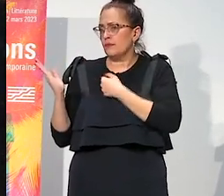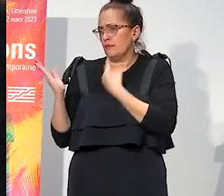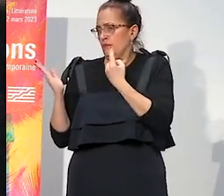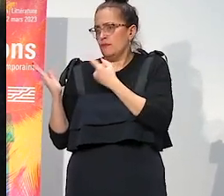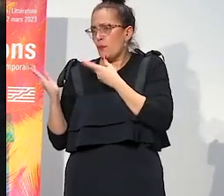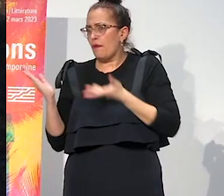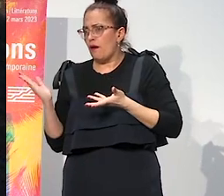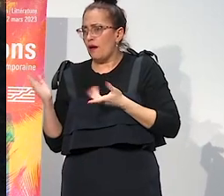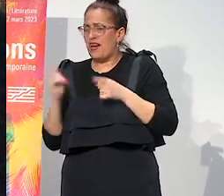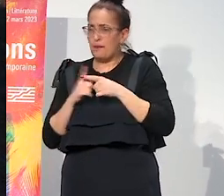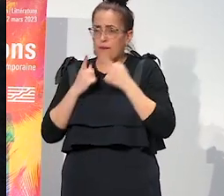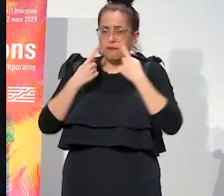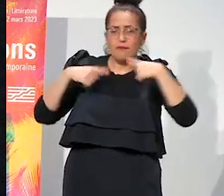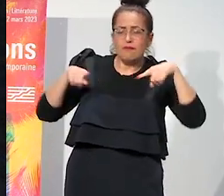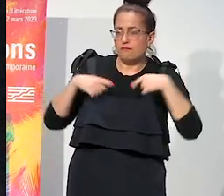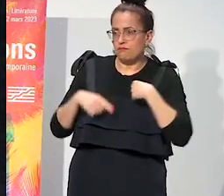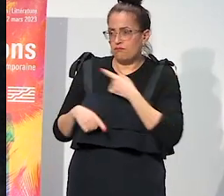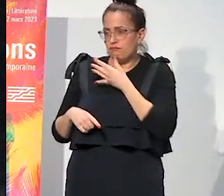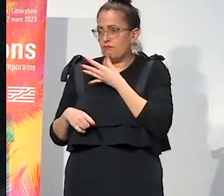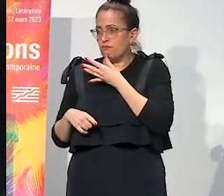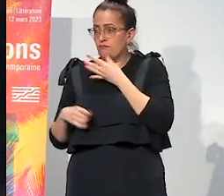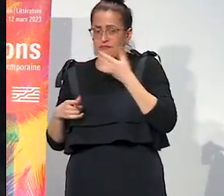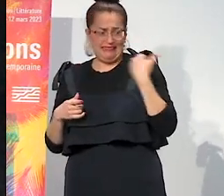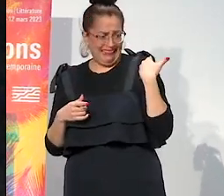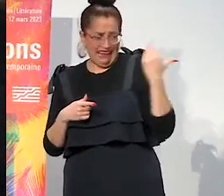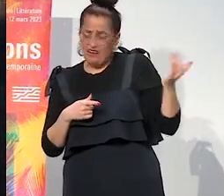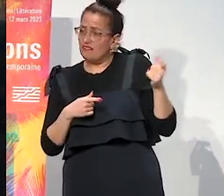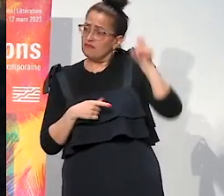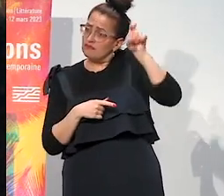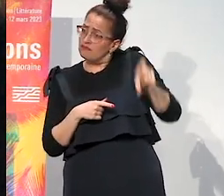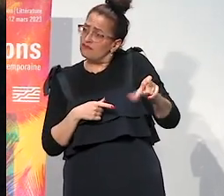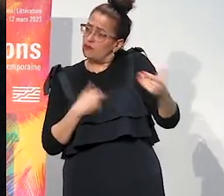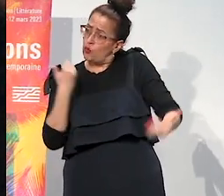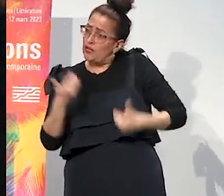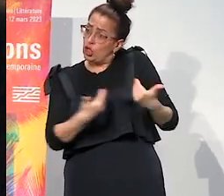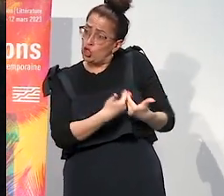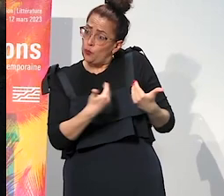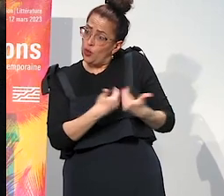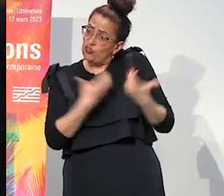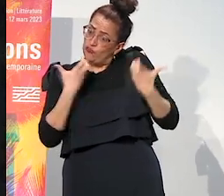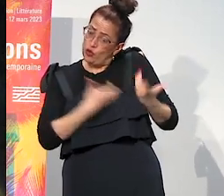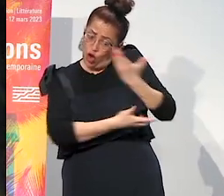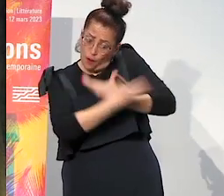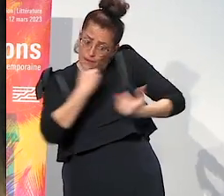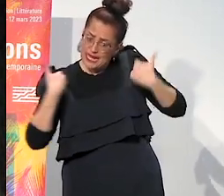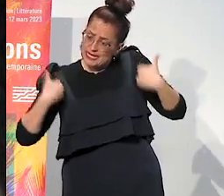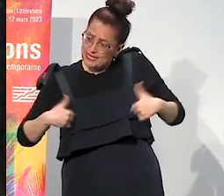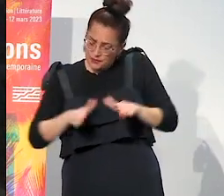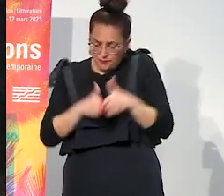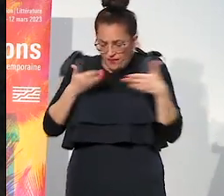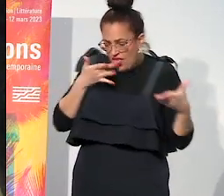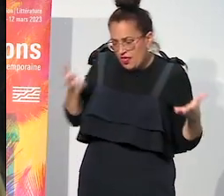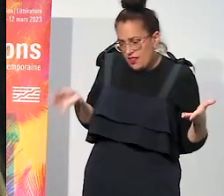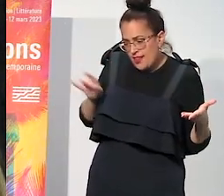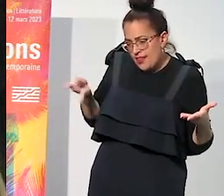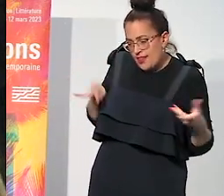je trouve ça impossible. Maintenant, une actrice là, m'a demandé si elle pouvait le lire, mais qu'elle le fasse avec joie. Moi, je ne peux pas. C'est